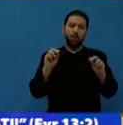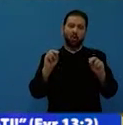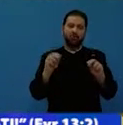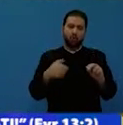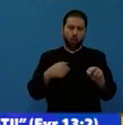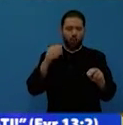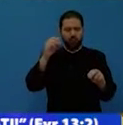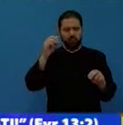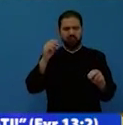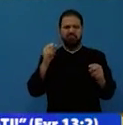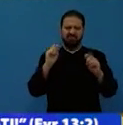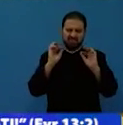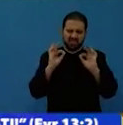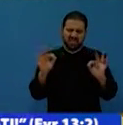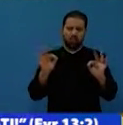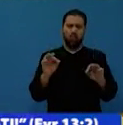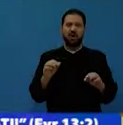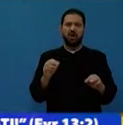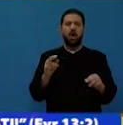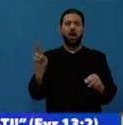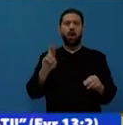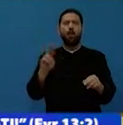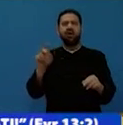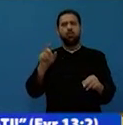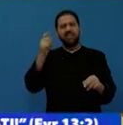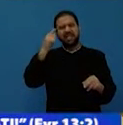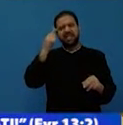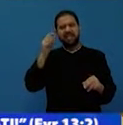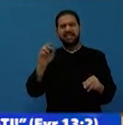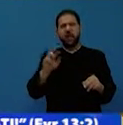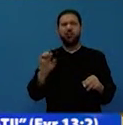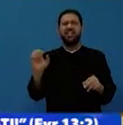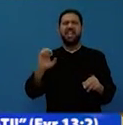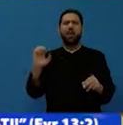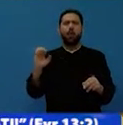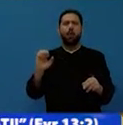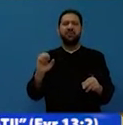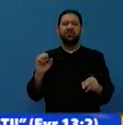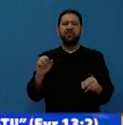la considerente economice, nu le teamă că străinele vor lua